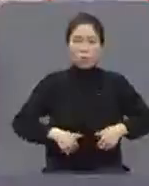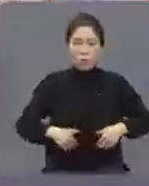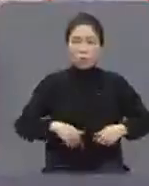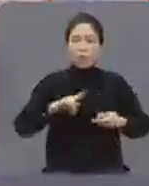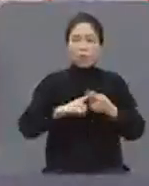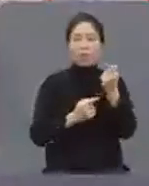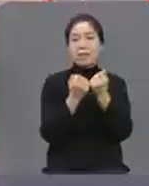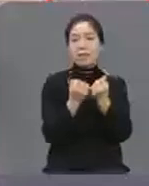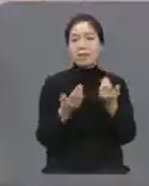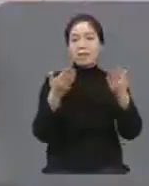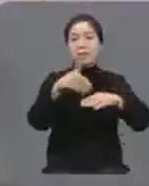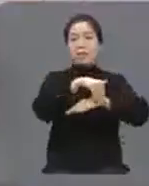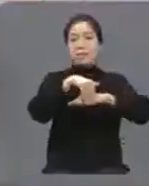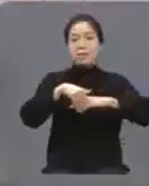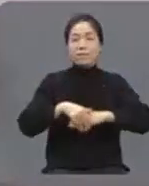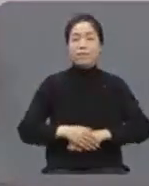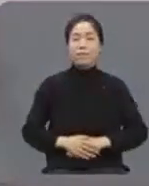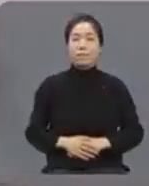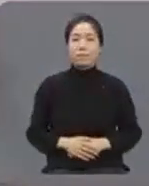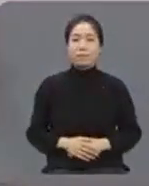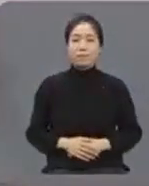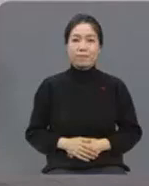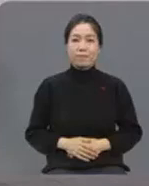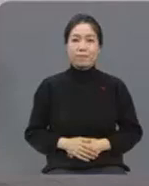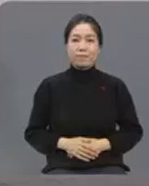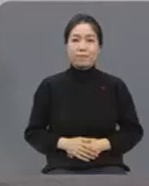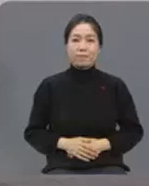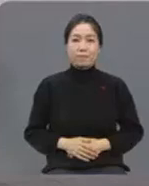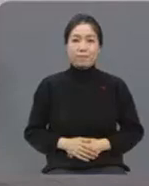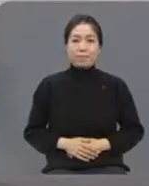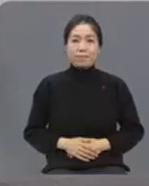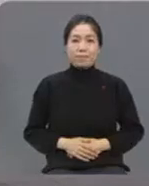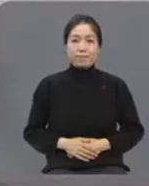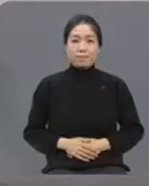강조할 계획 입니다 지금까지 이주